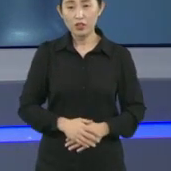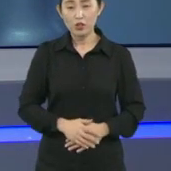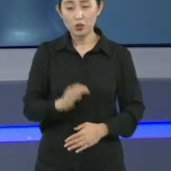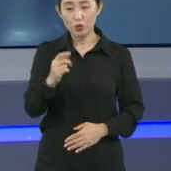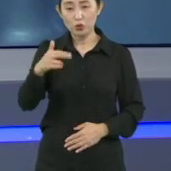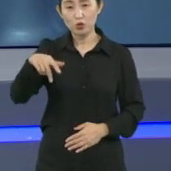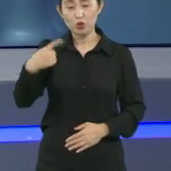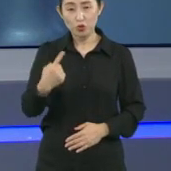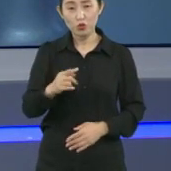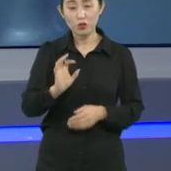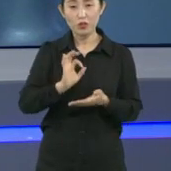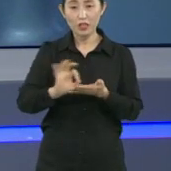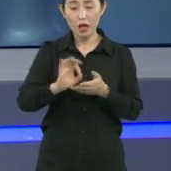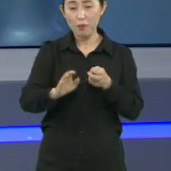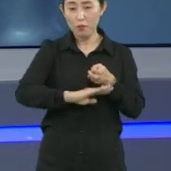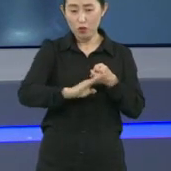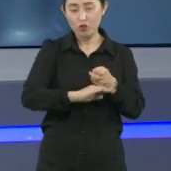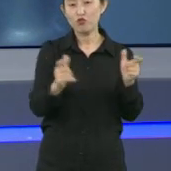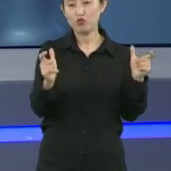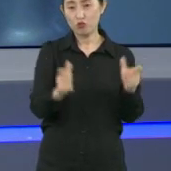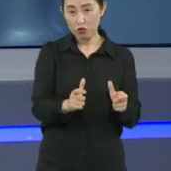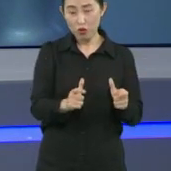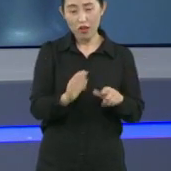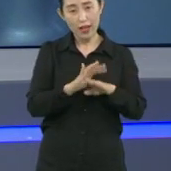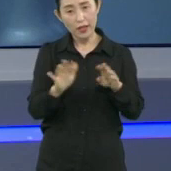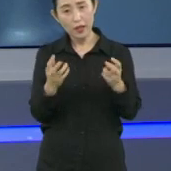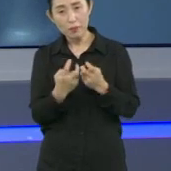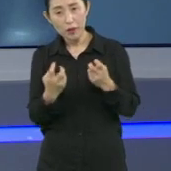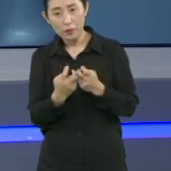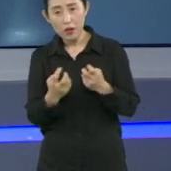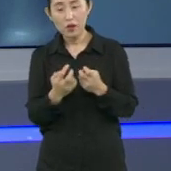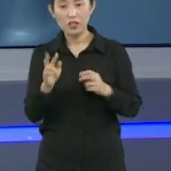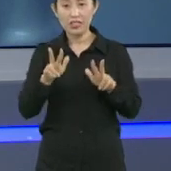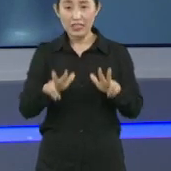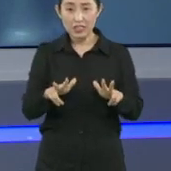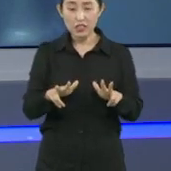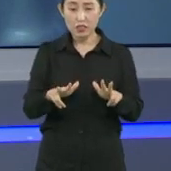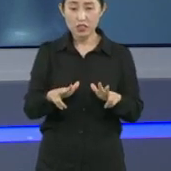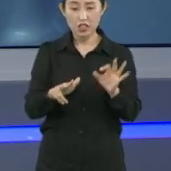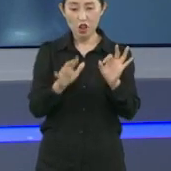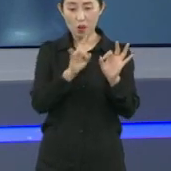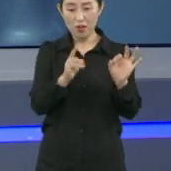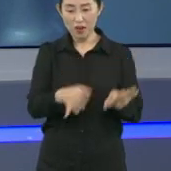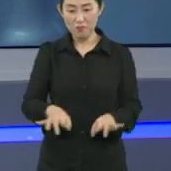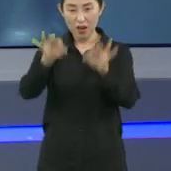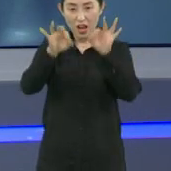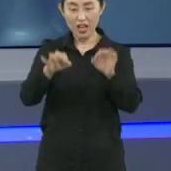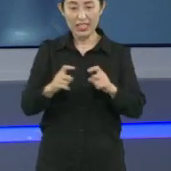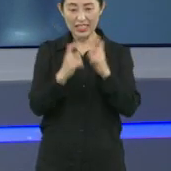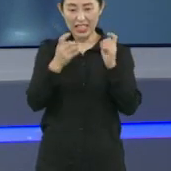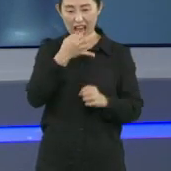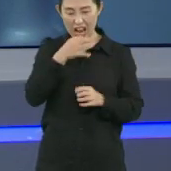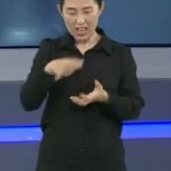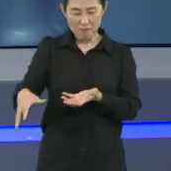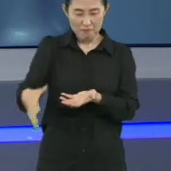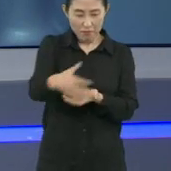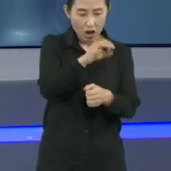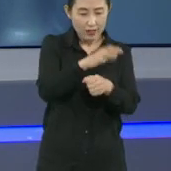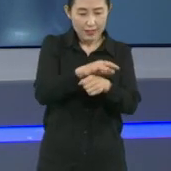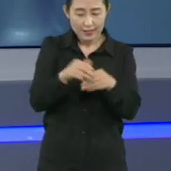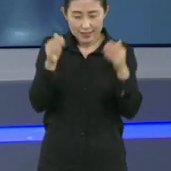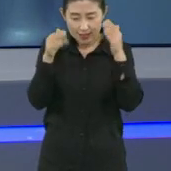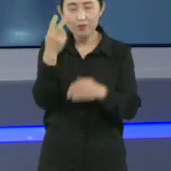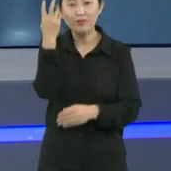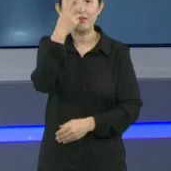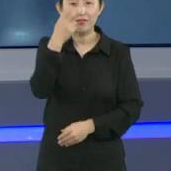사용버스 운행을 최소화하는 등 대책 수립과 함께 10배까지 치솟은 요소수의 매점 매석 행위 등을 집중적으로